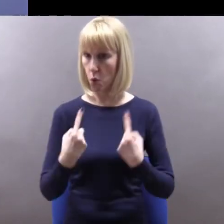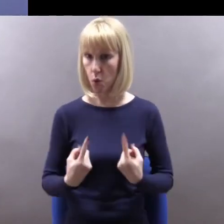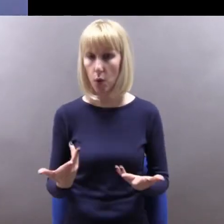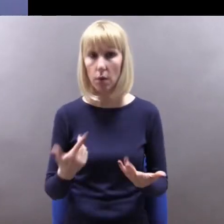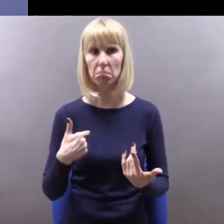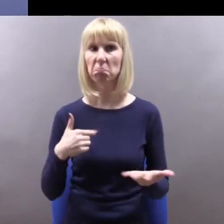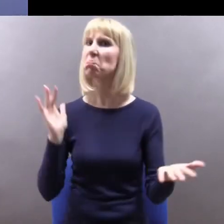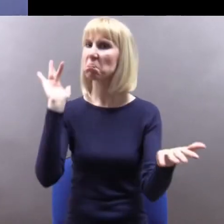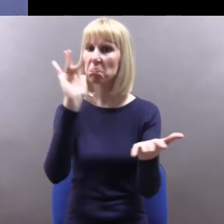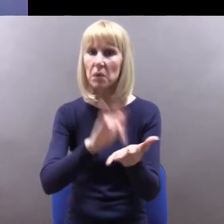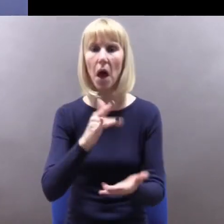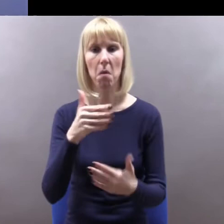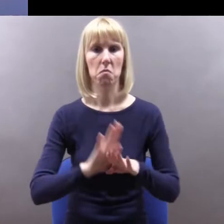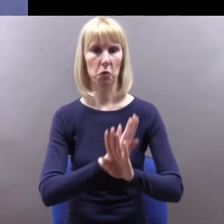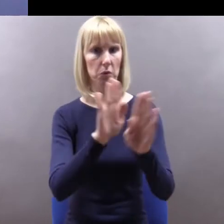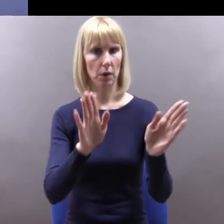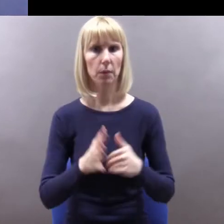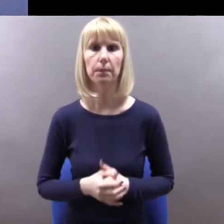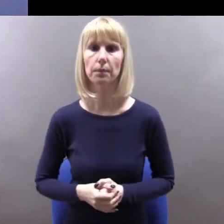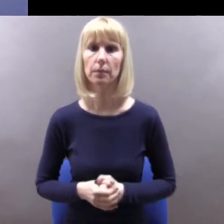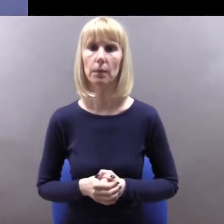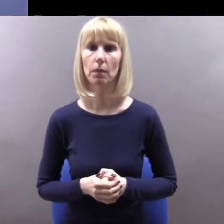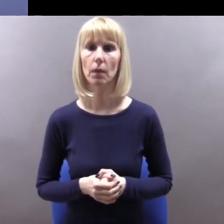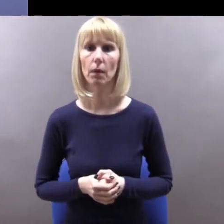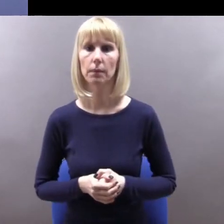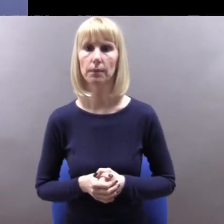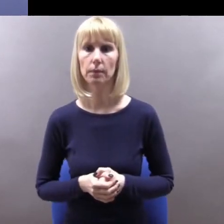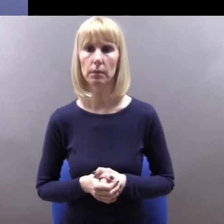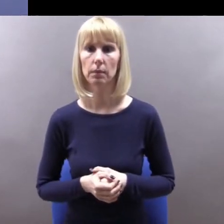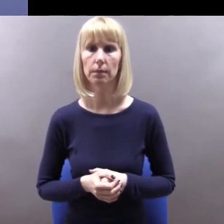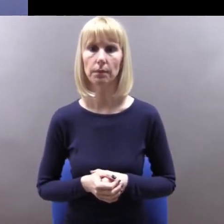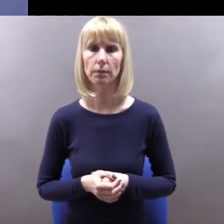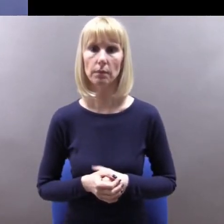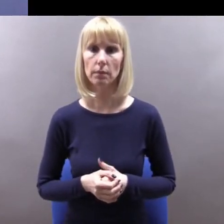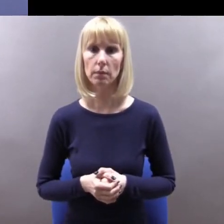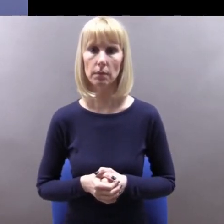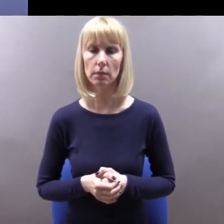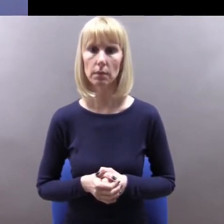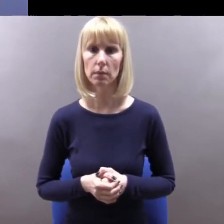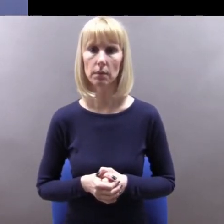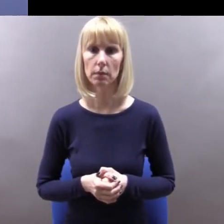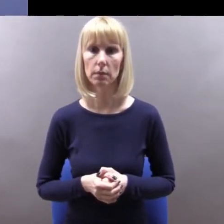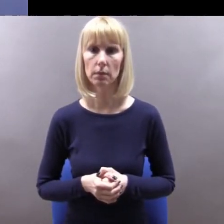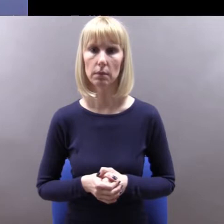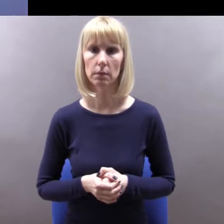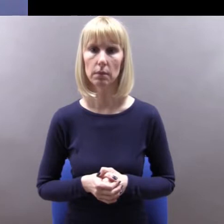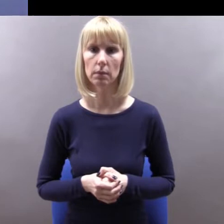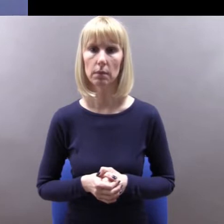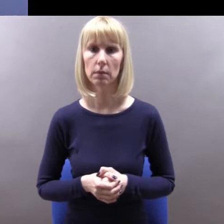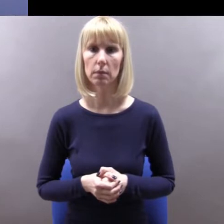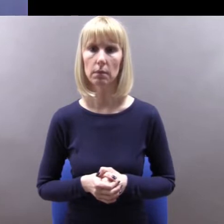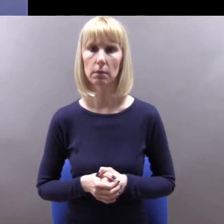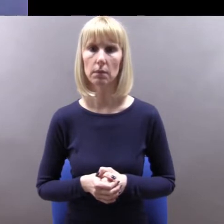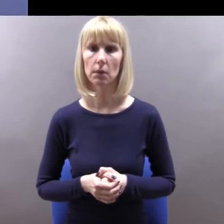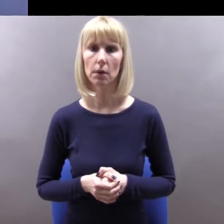wybiorę do tego muzeum, ale no przydałoby się, no podejrzewam, w dużo